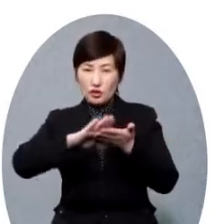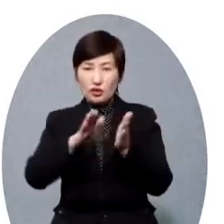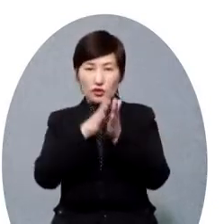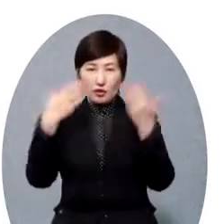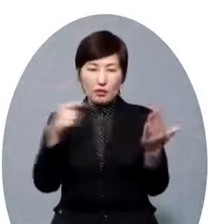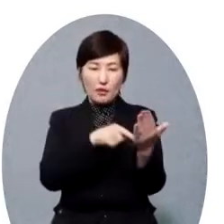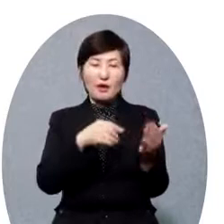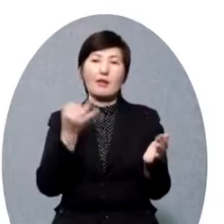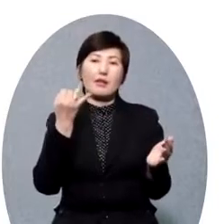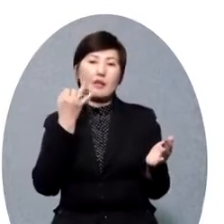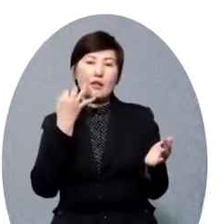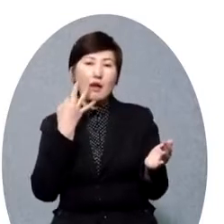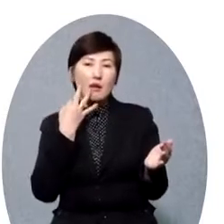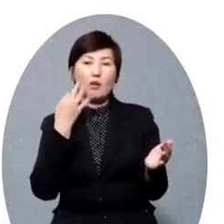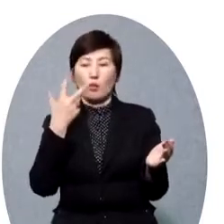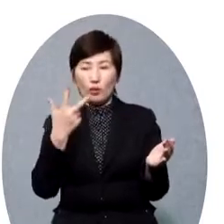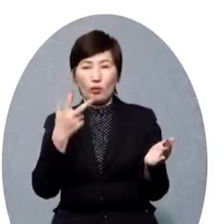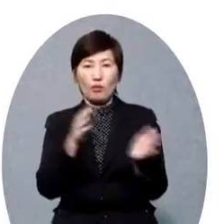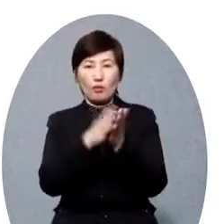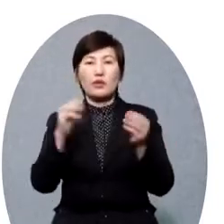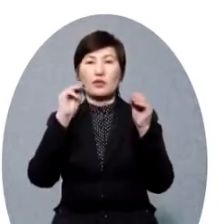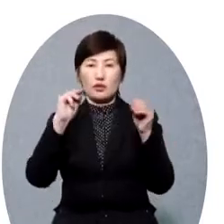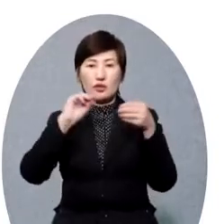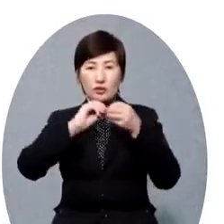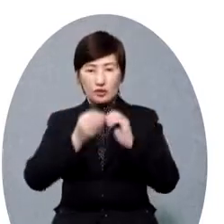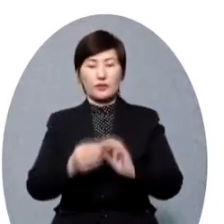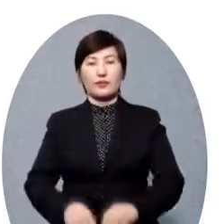нь хуудас 83-ыг дэлгэхэд хичээлээ эцгээе.